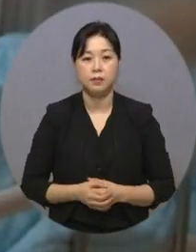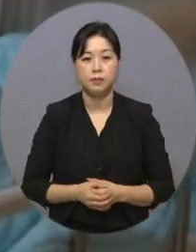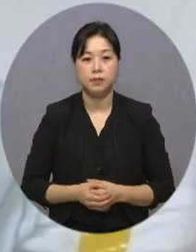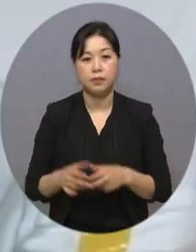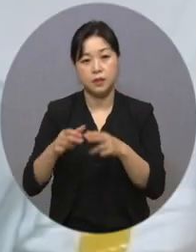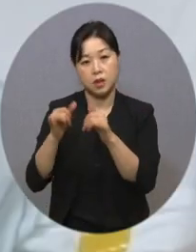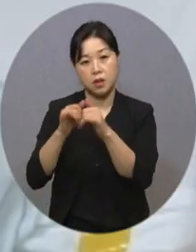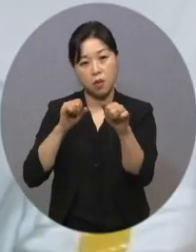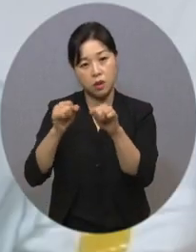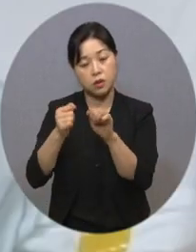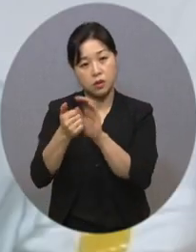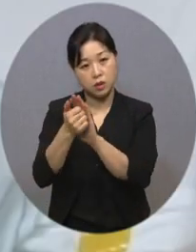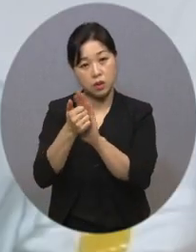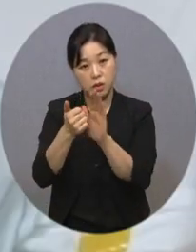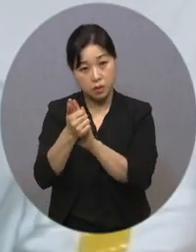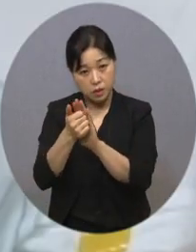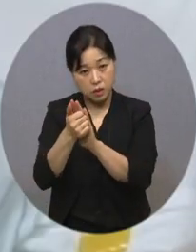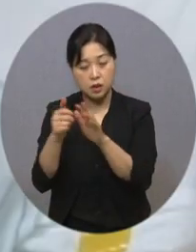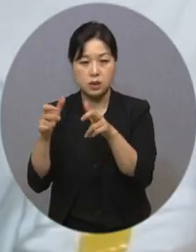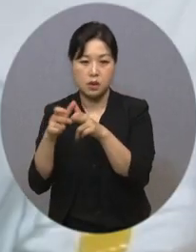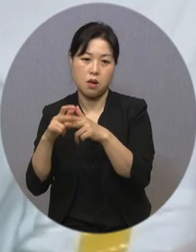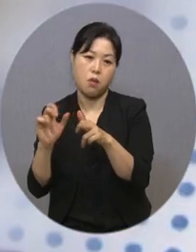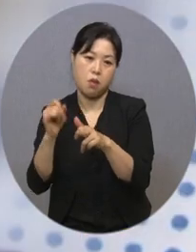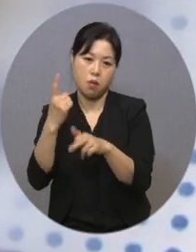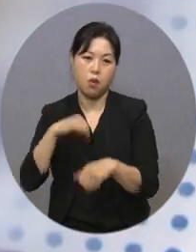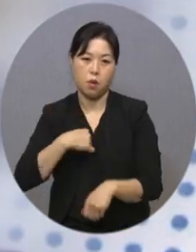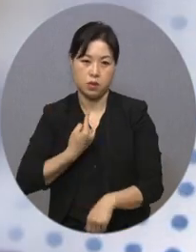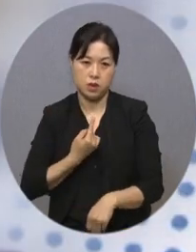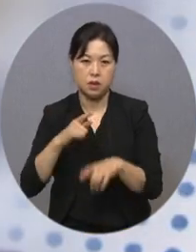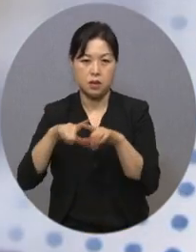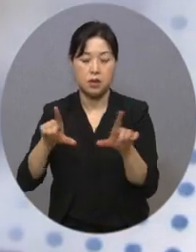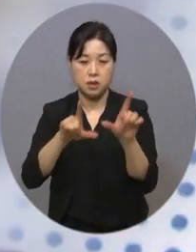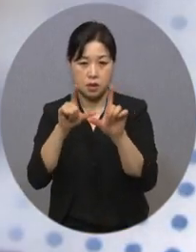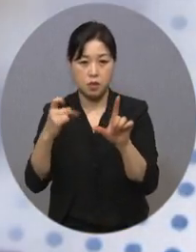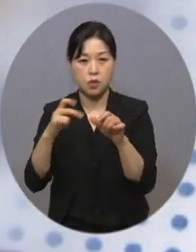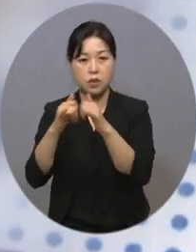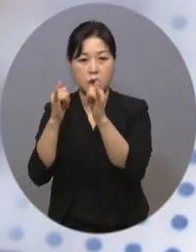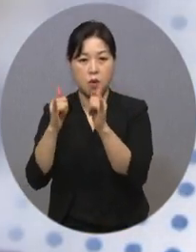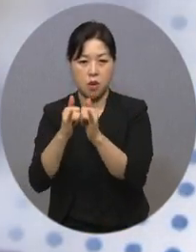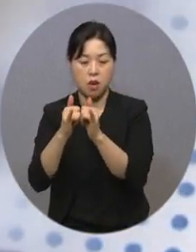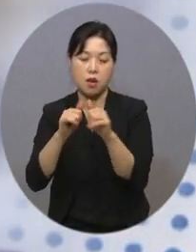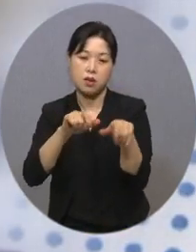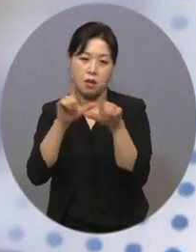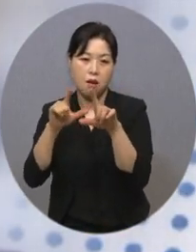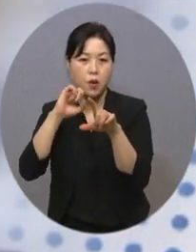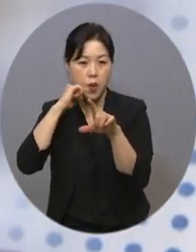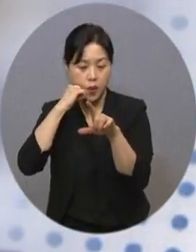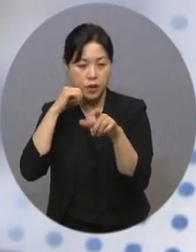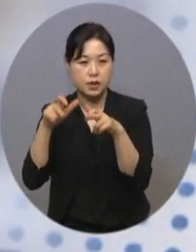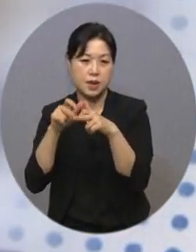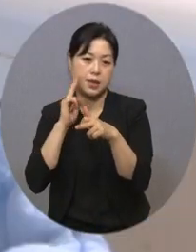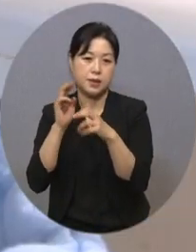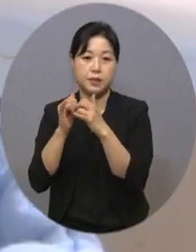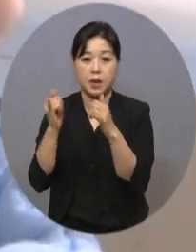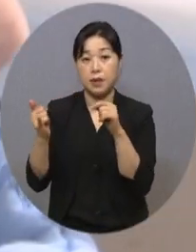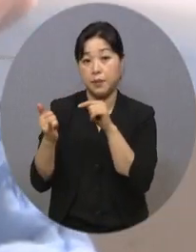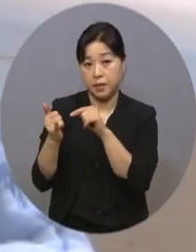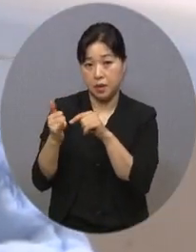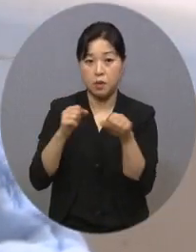장애인활동지원 서비스는 장애로 인해 혼자서 일상 생각 이나 사회생활이 어려운 중증 장애인을 대상으로